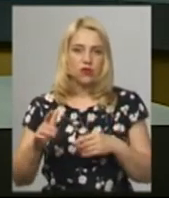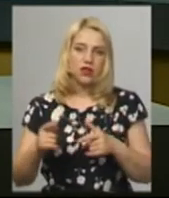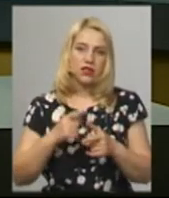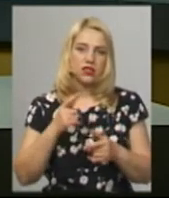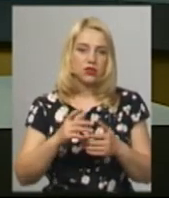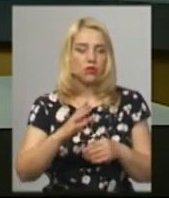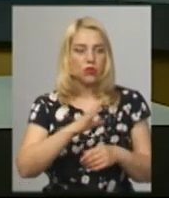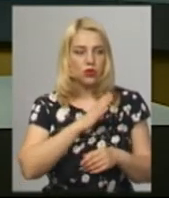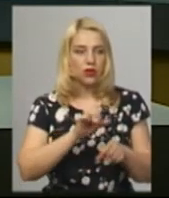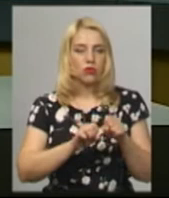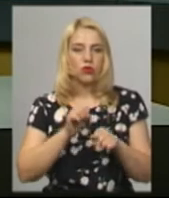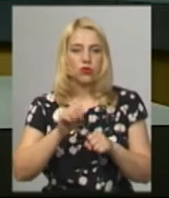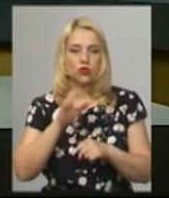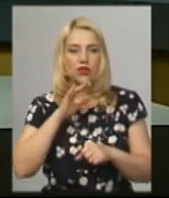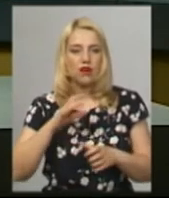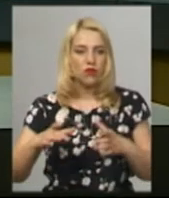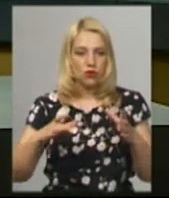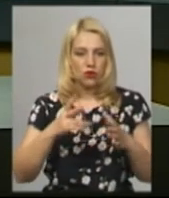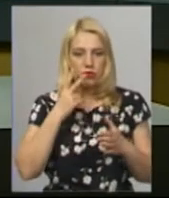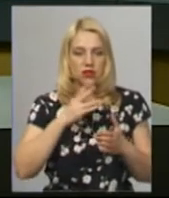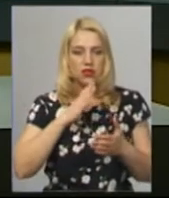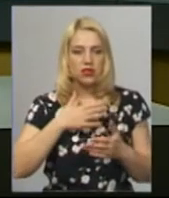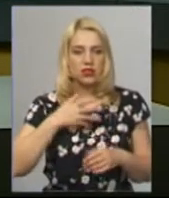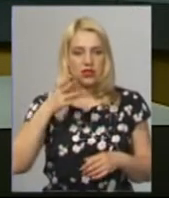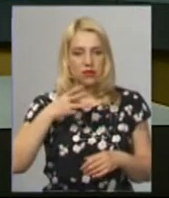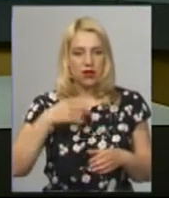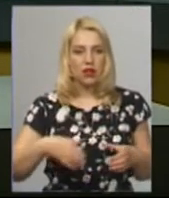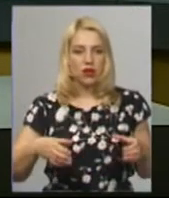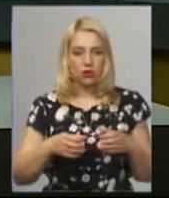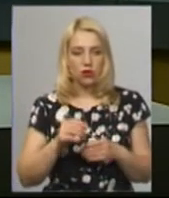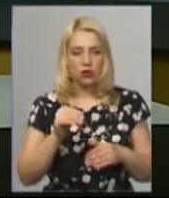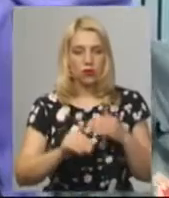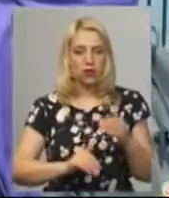чи зафіксували під час рейду порушення на водоймах, бачила наша знімальна група.